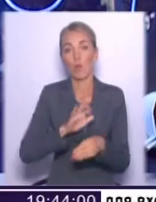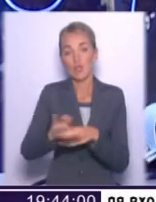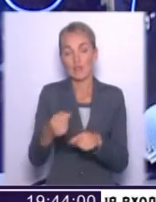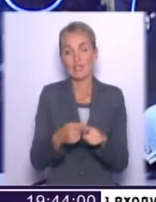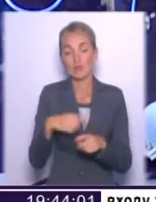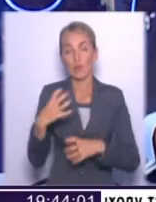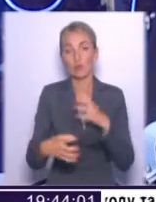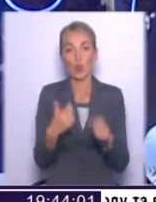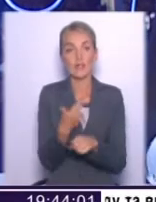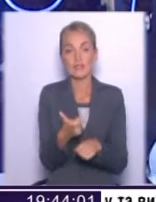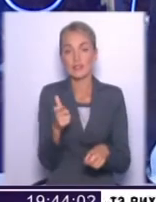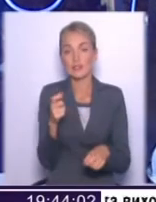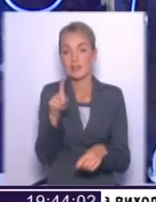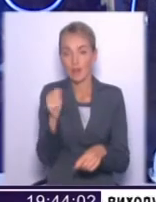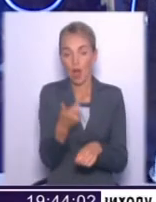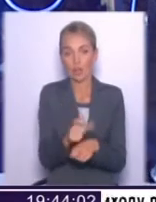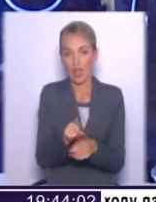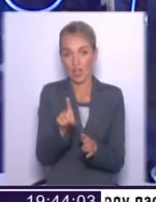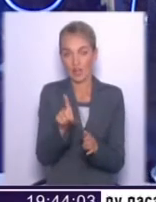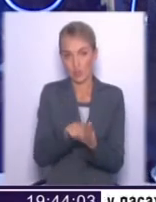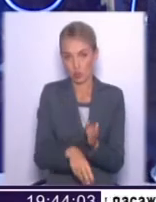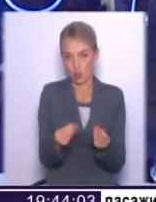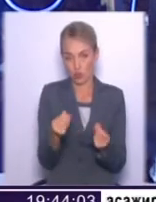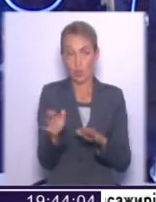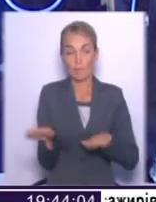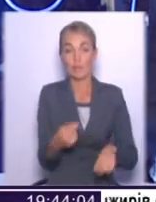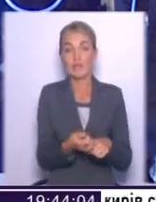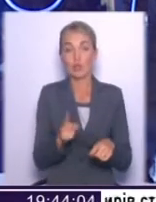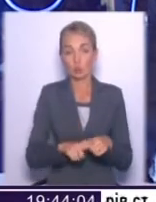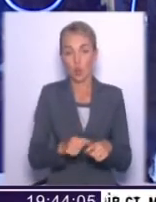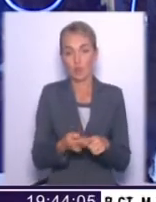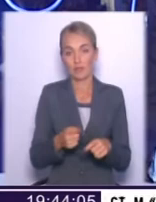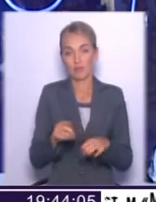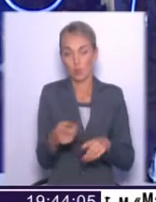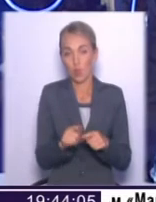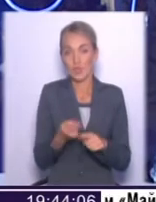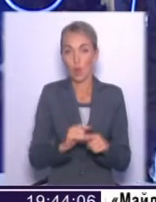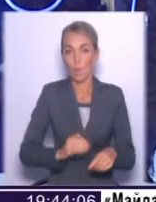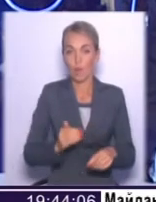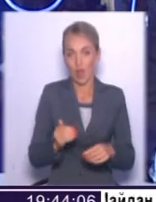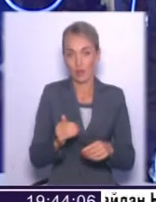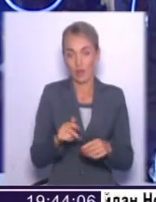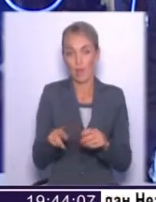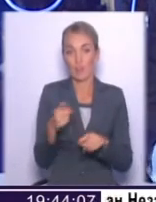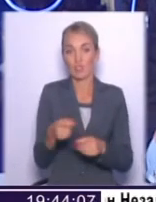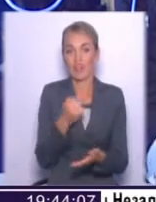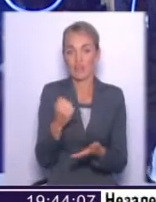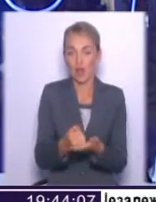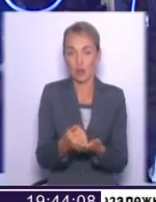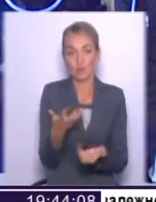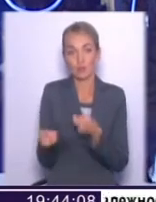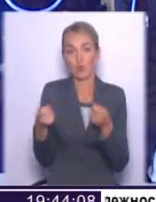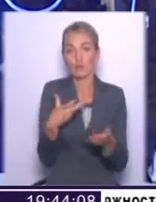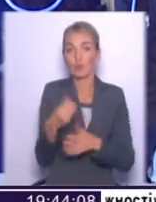за найнижчою ціною. Після цього ця компанія проходить посткваліфікацію. Власне, якщо це військова частина, то військова прийомка, привозить